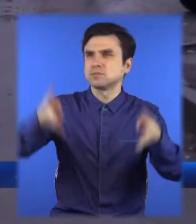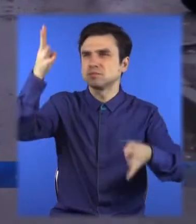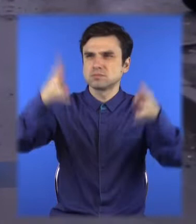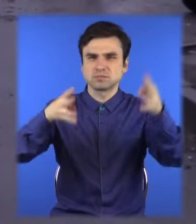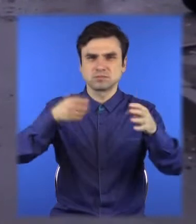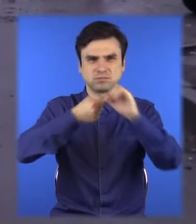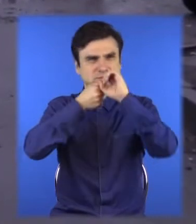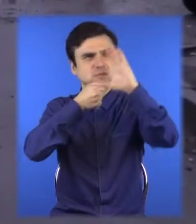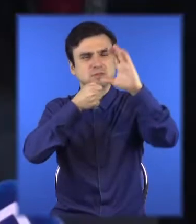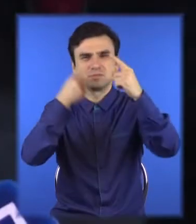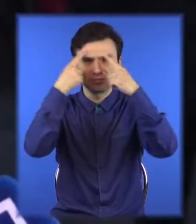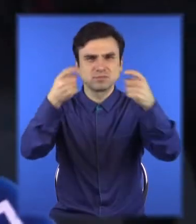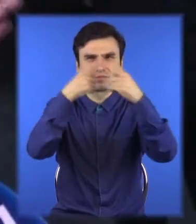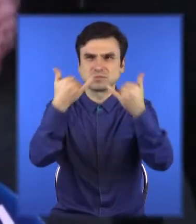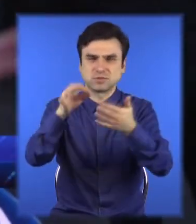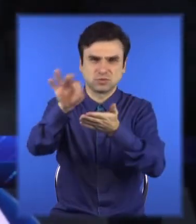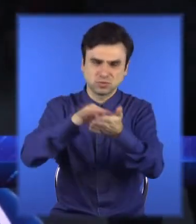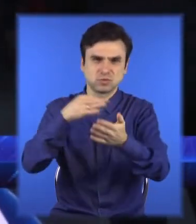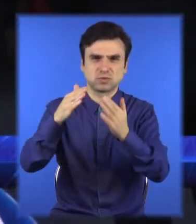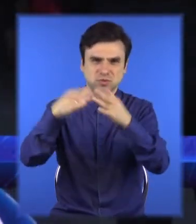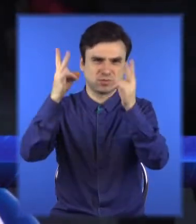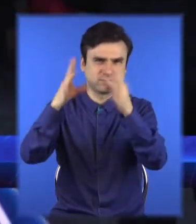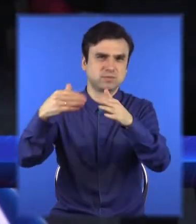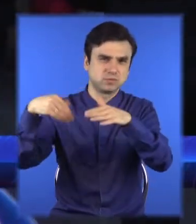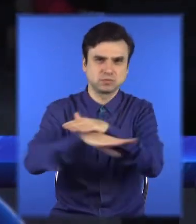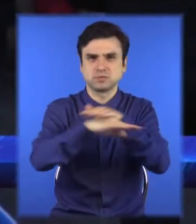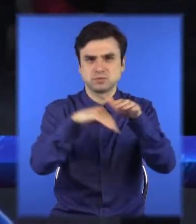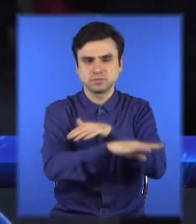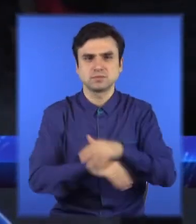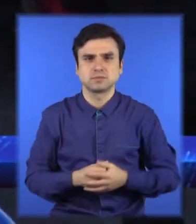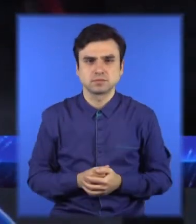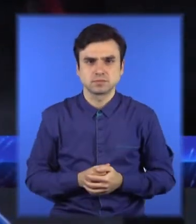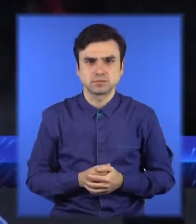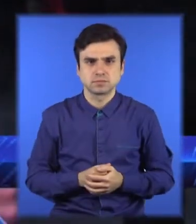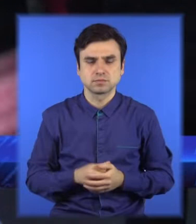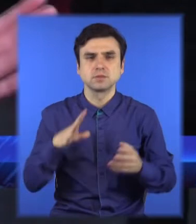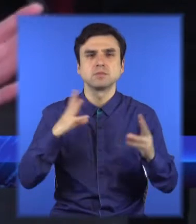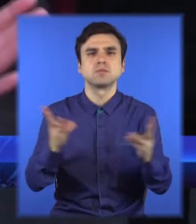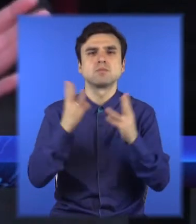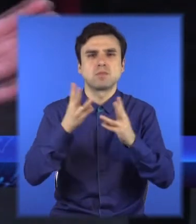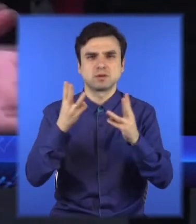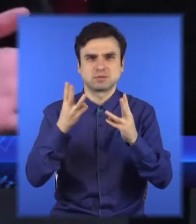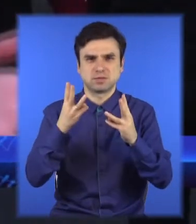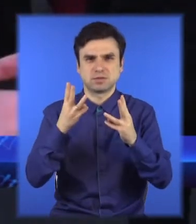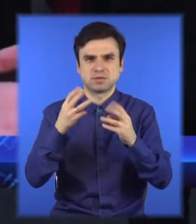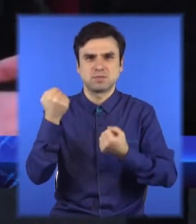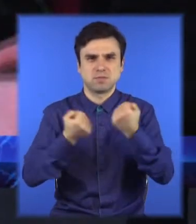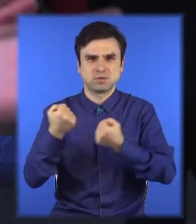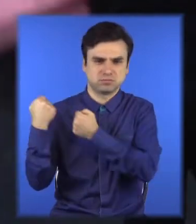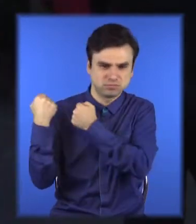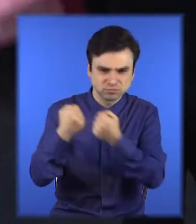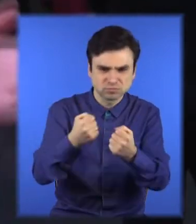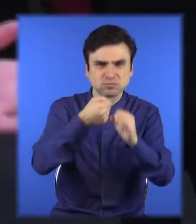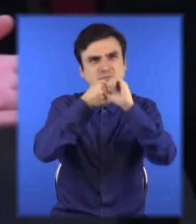вийти з квартир і поліцейські. З пожежної машини в рупор кричали. От ми всі зібрались, потім